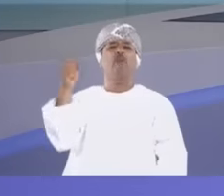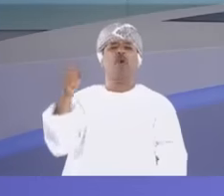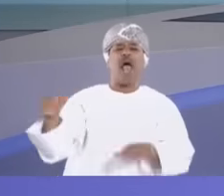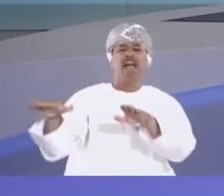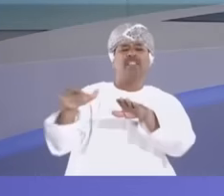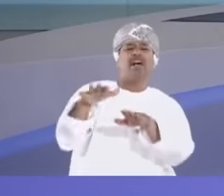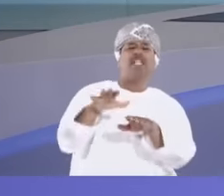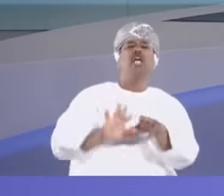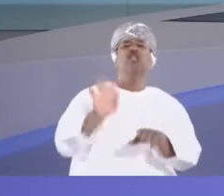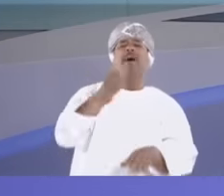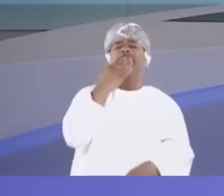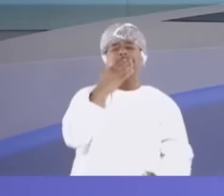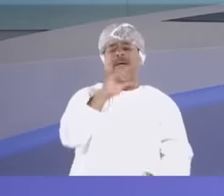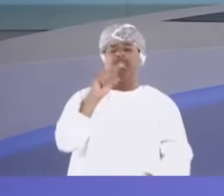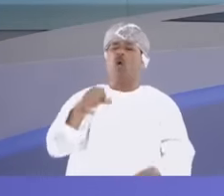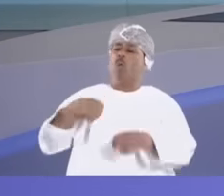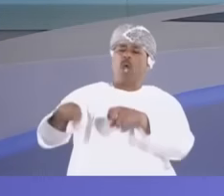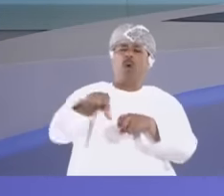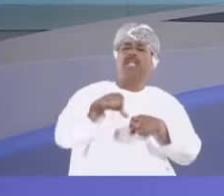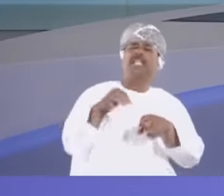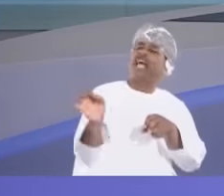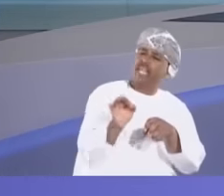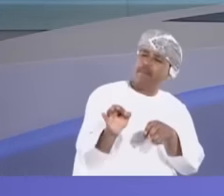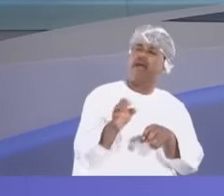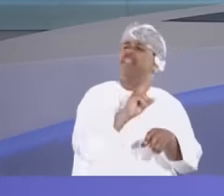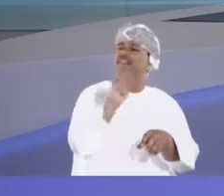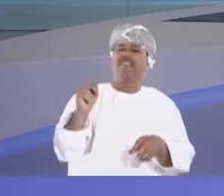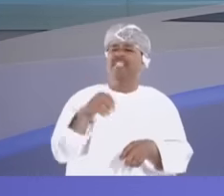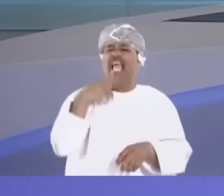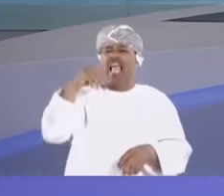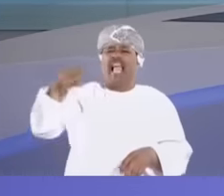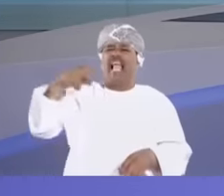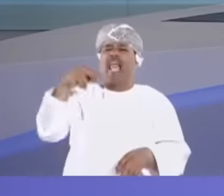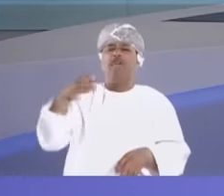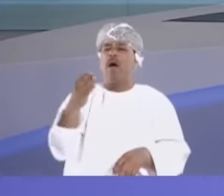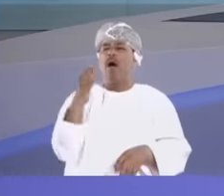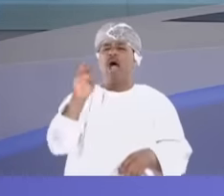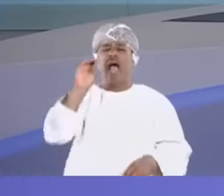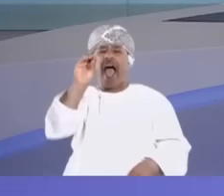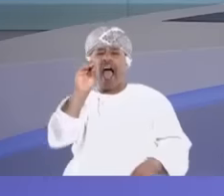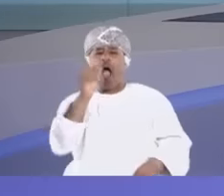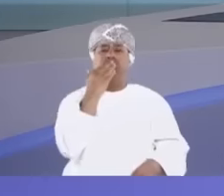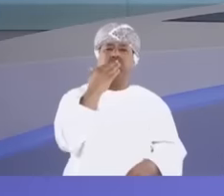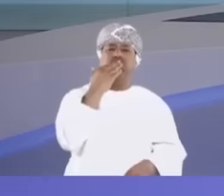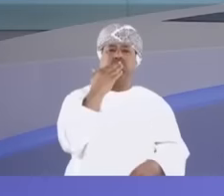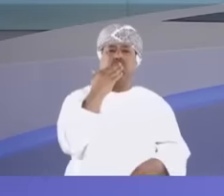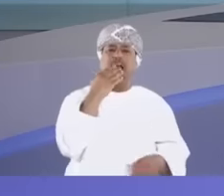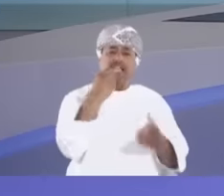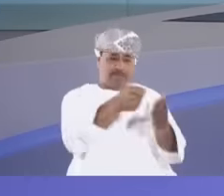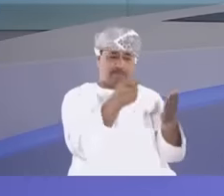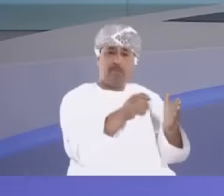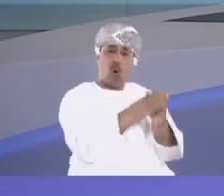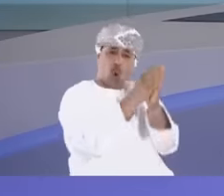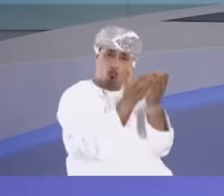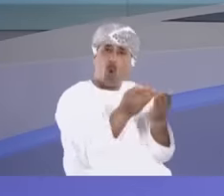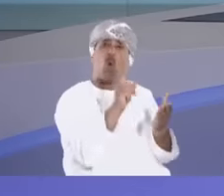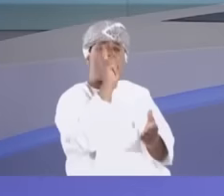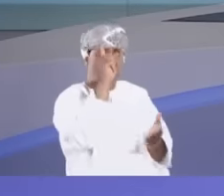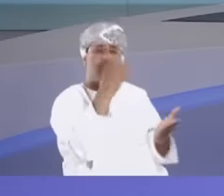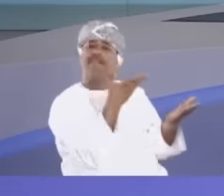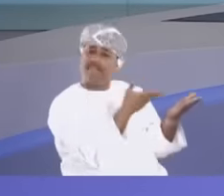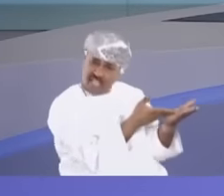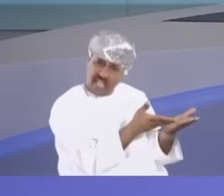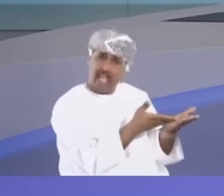شمال الباطنة والولايات المجاورة لها. اللهجة جاءت في القرآن الكريم في 7 مواضع، كما